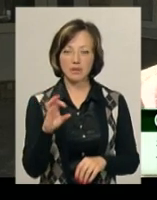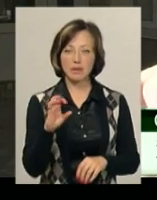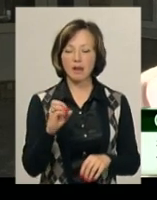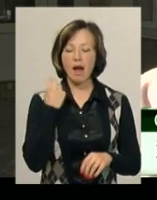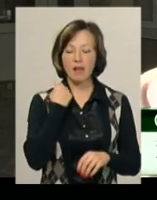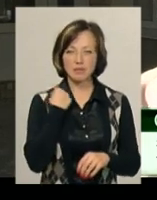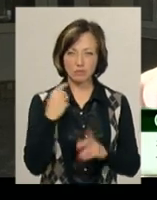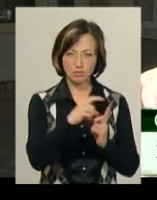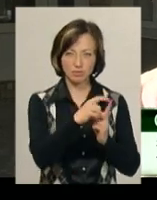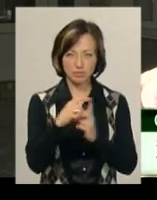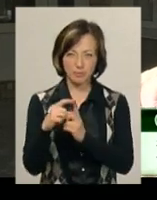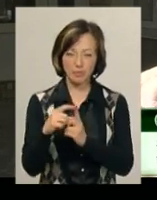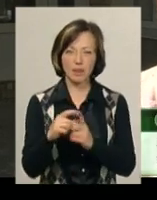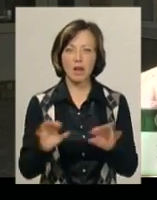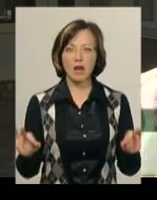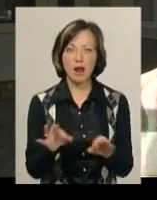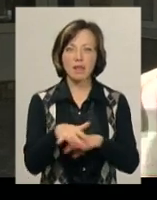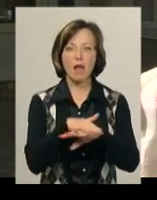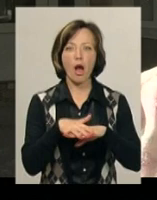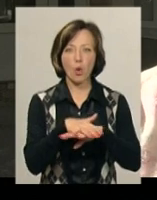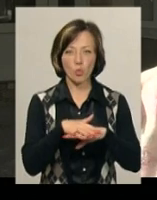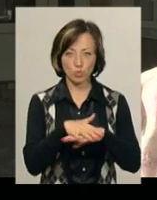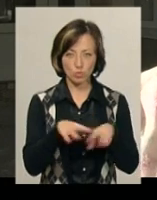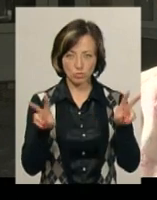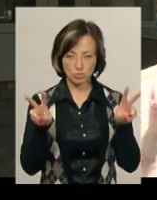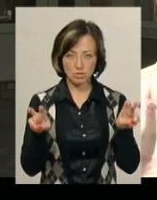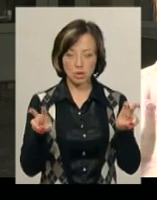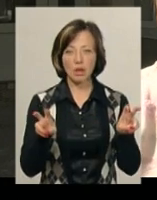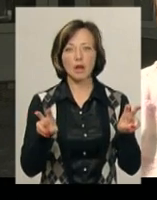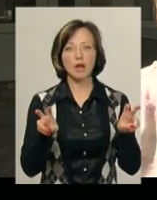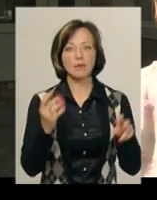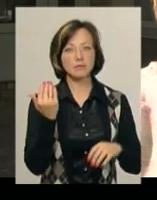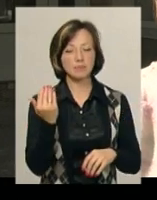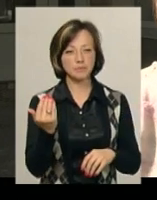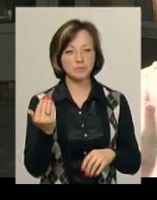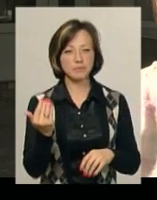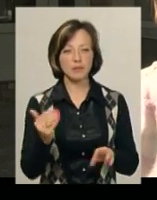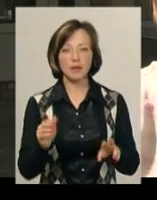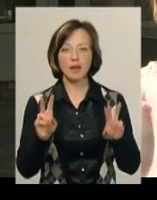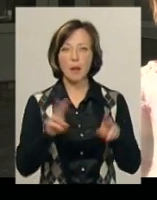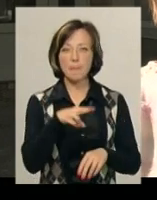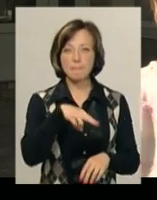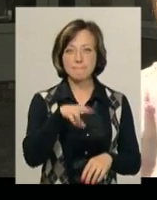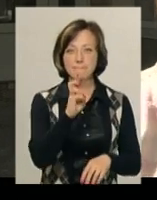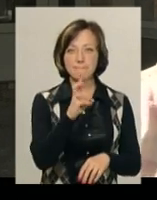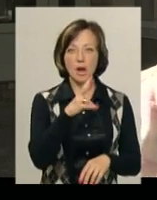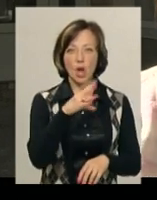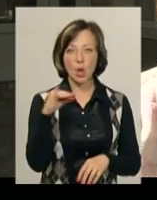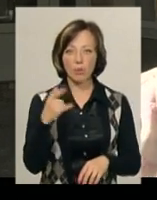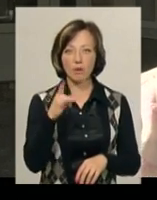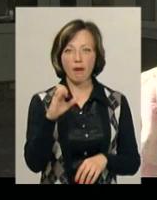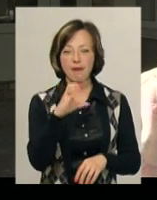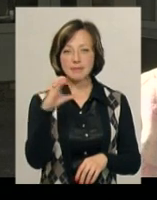Cars». Він грає народну музику, причому, яку називають «блюграс». І ця